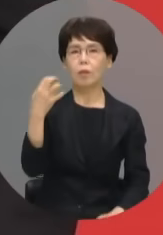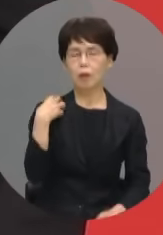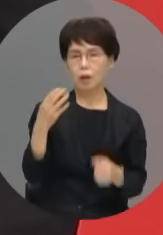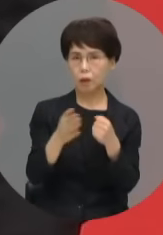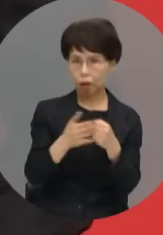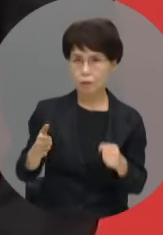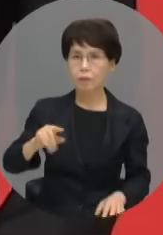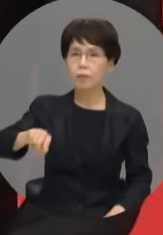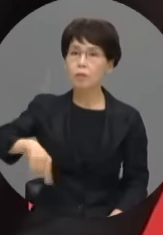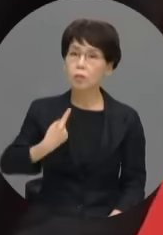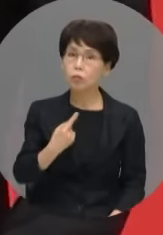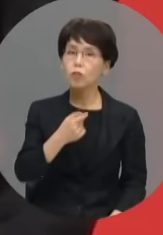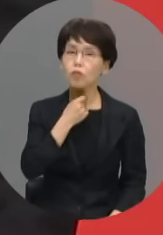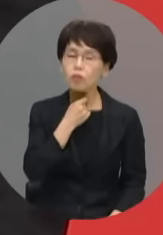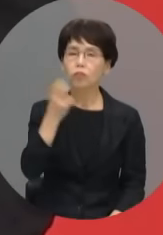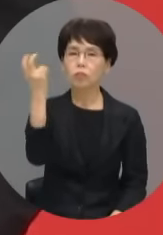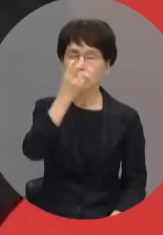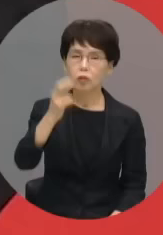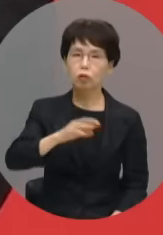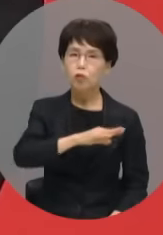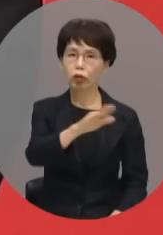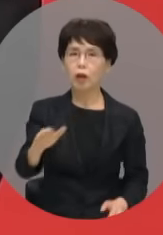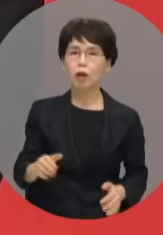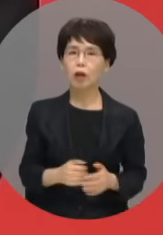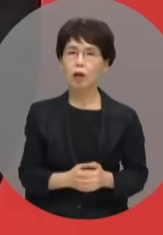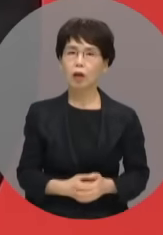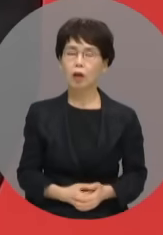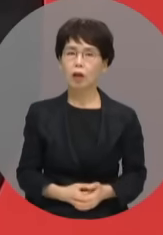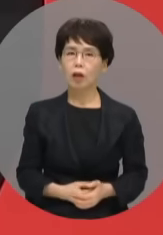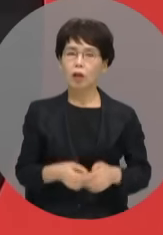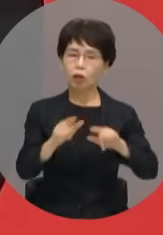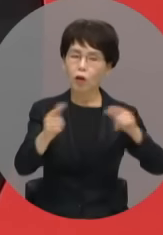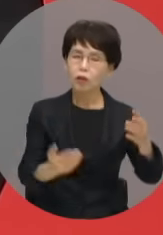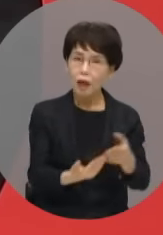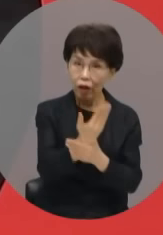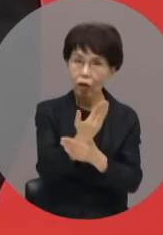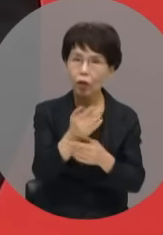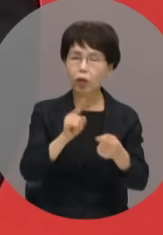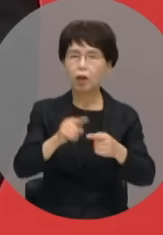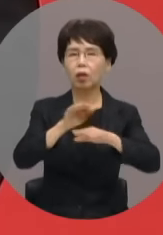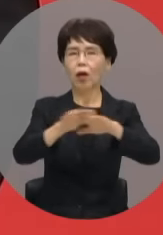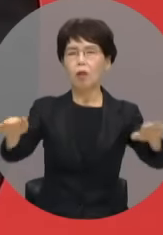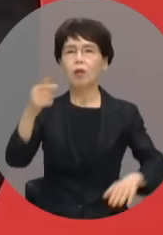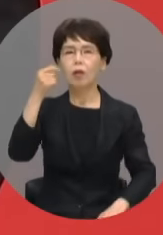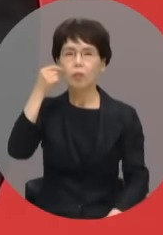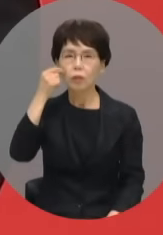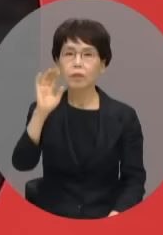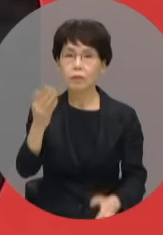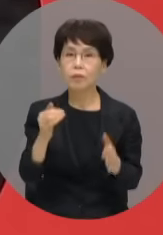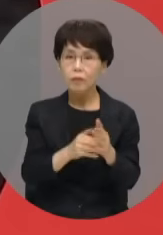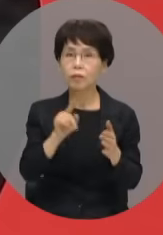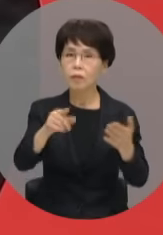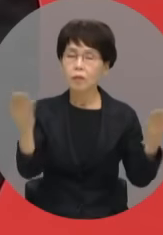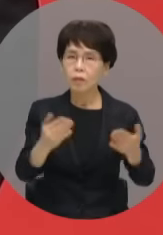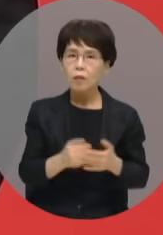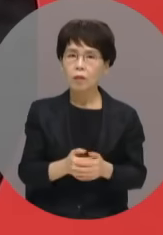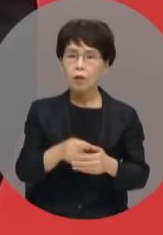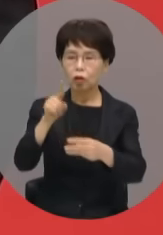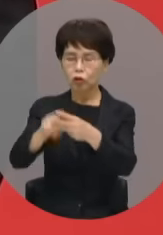국민이 원하는 수사, 우리 국기문란됐던 사건이라든지 이런 부분이 해결되지 않았고 그것이 어떻게 보면